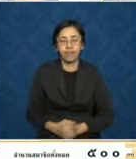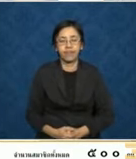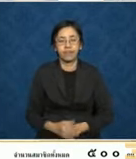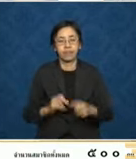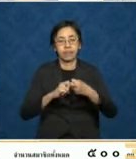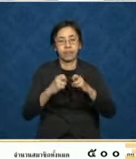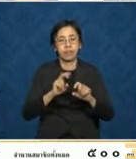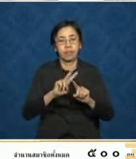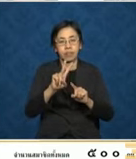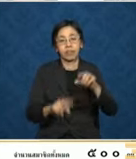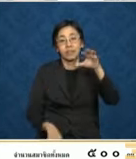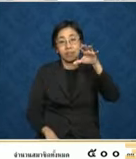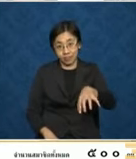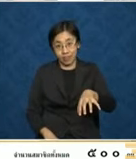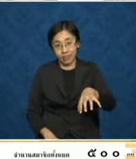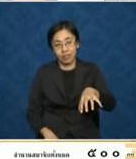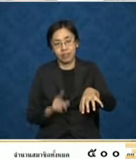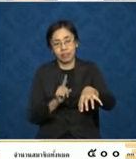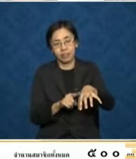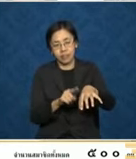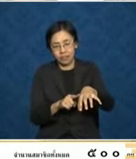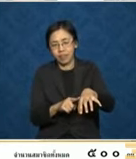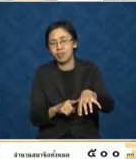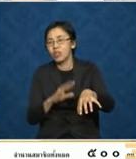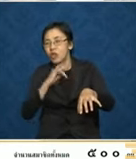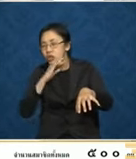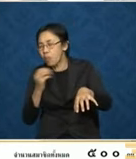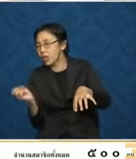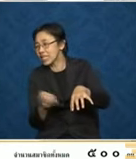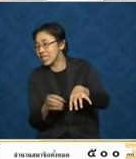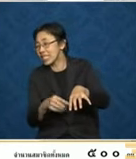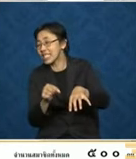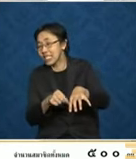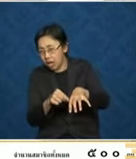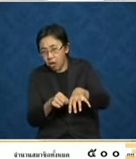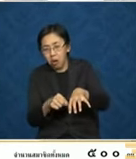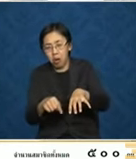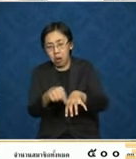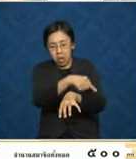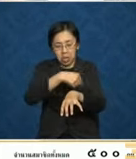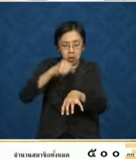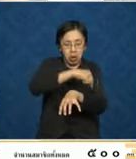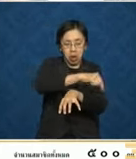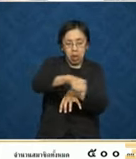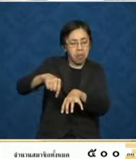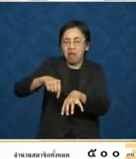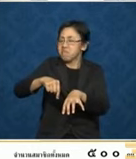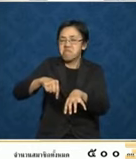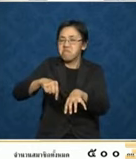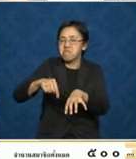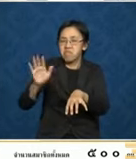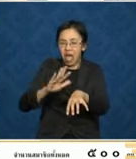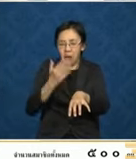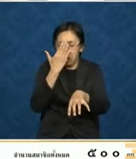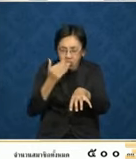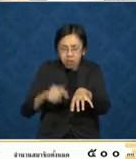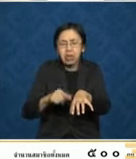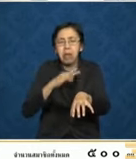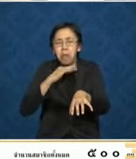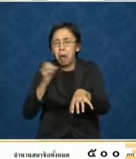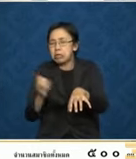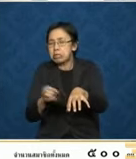องคือเรื่องสถานที่การกำจัดขยะนะคะเพราะว่าบางชุมชนนี่จะต่อต้านเกี่ยวกับเรื่องสถานที่เพราะมันส่งกลิ่นเหม็น